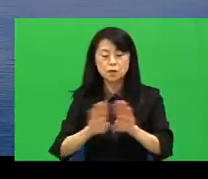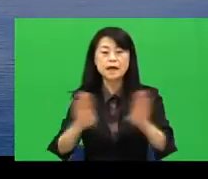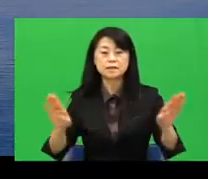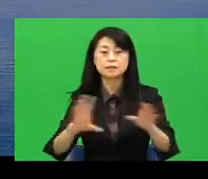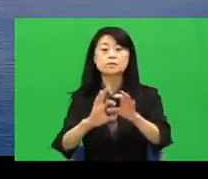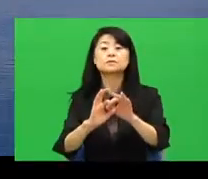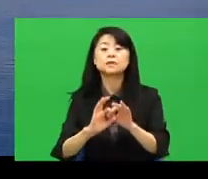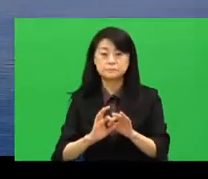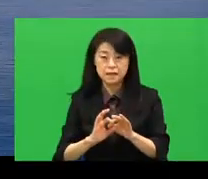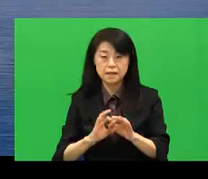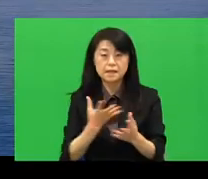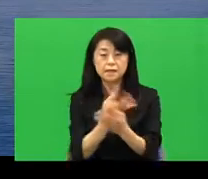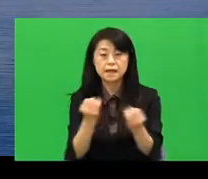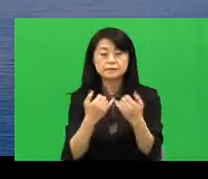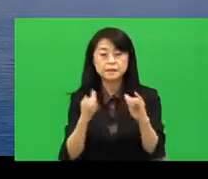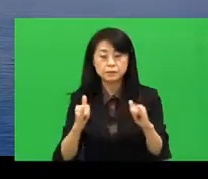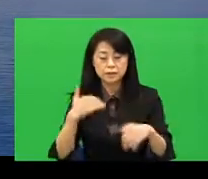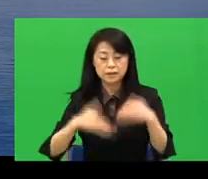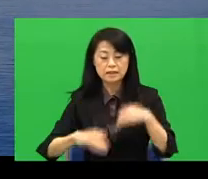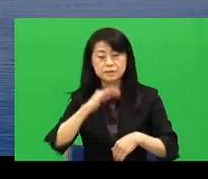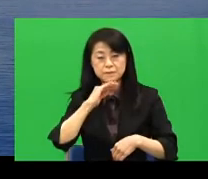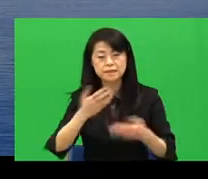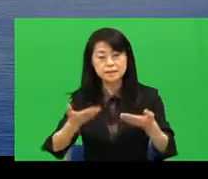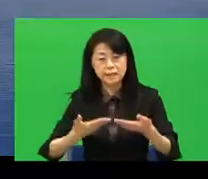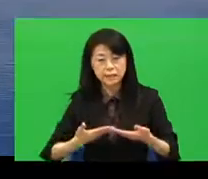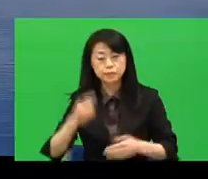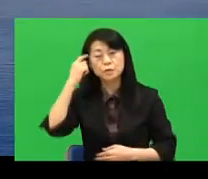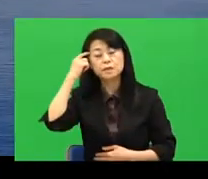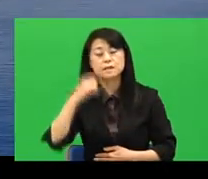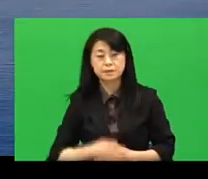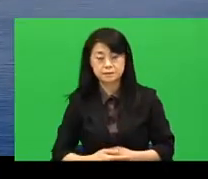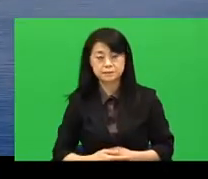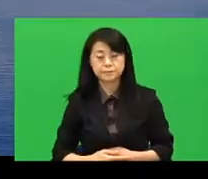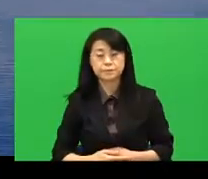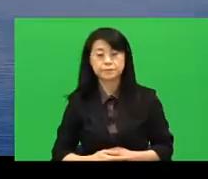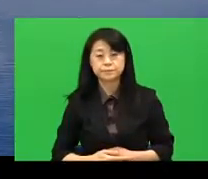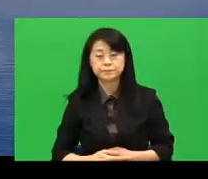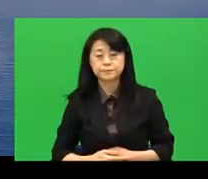ので、多くの方が楽しみにしていただけるんじゃないかと思います。